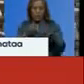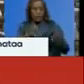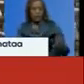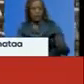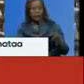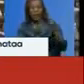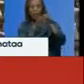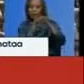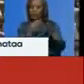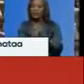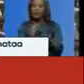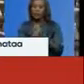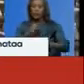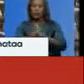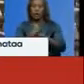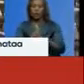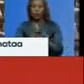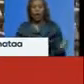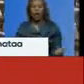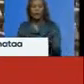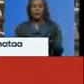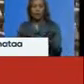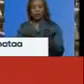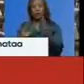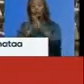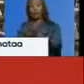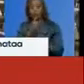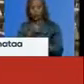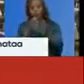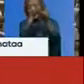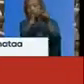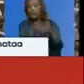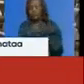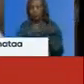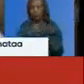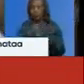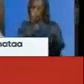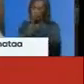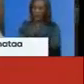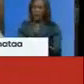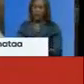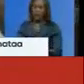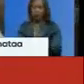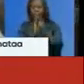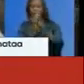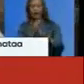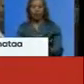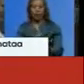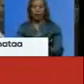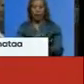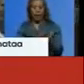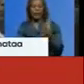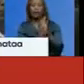ዘርፍ እየተሰሩ ያሉ ስራዎች አበረታች ቢሆኑም ዘርፉን በተገቢው ሁኔታ